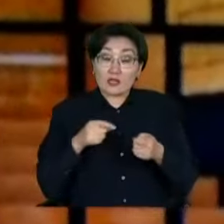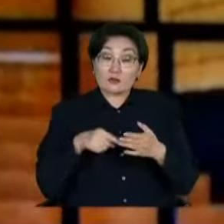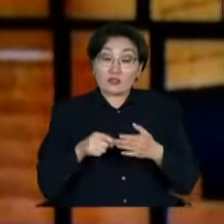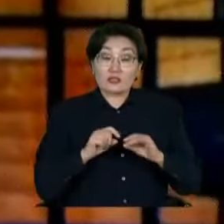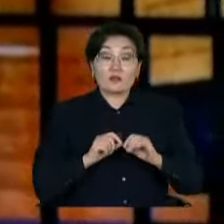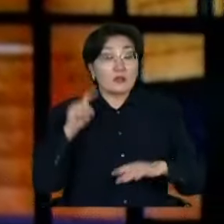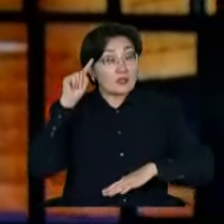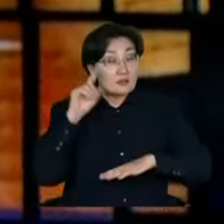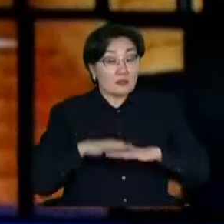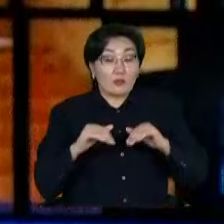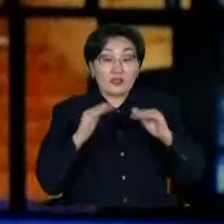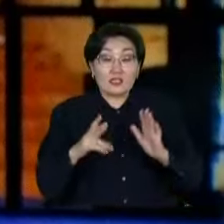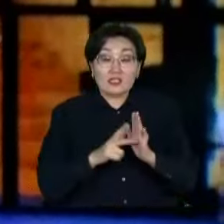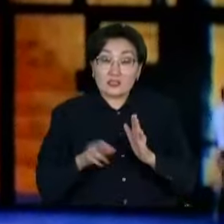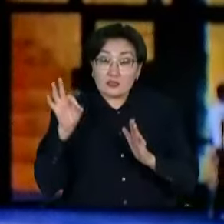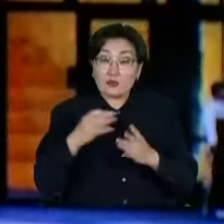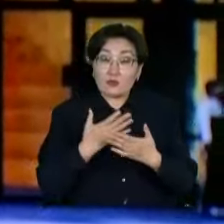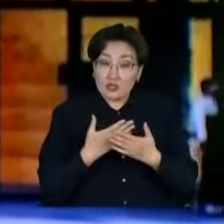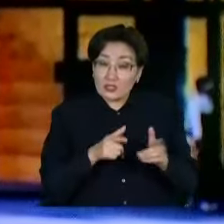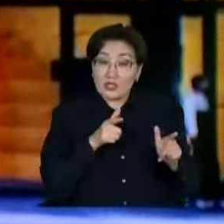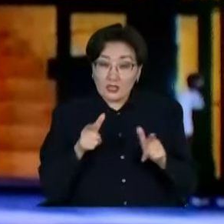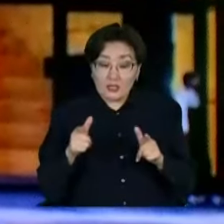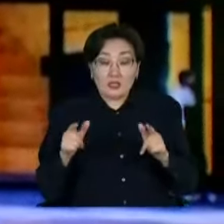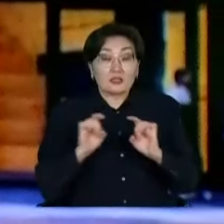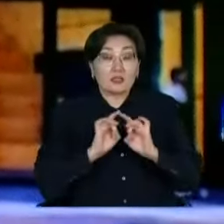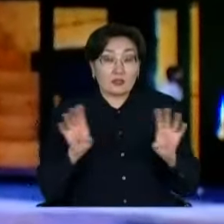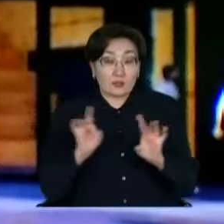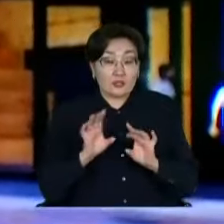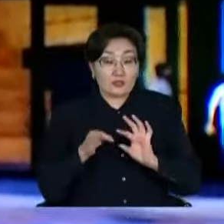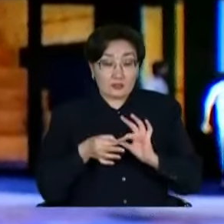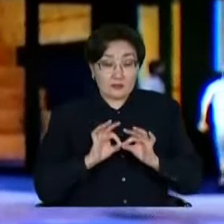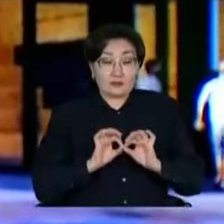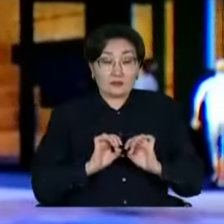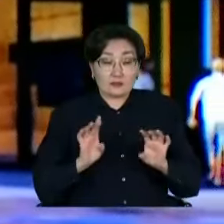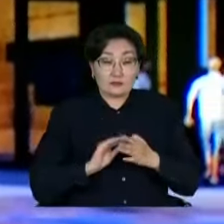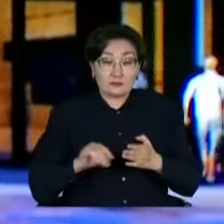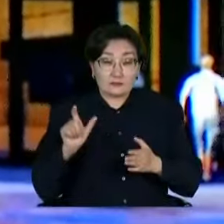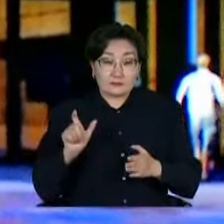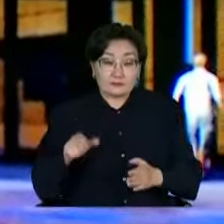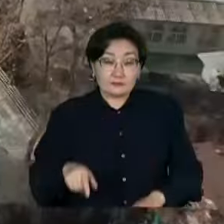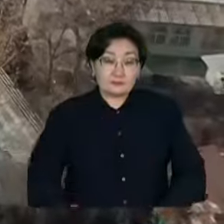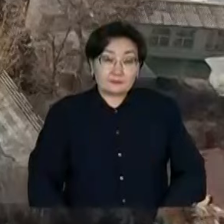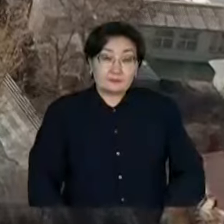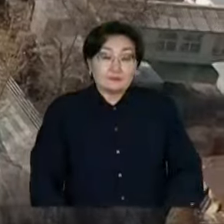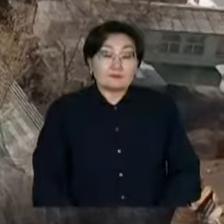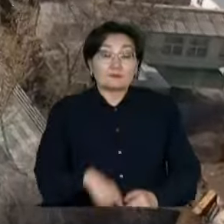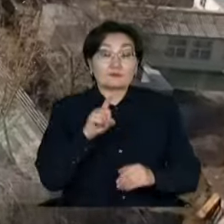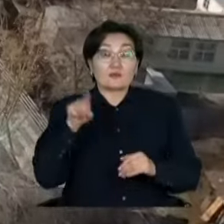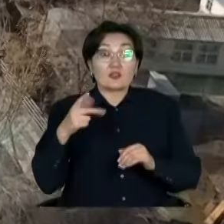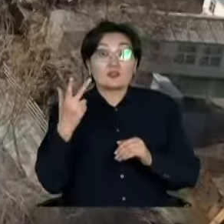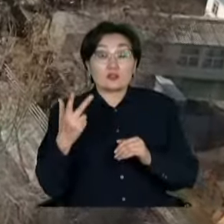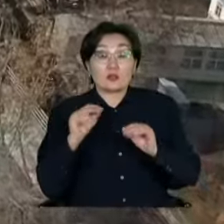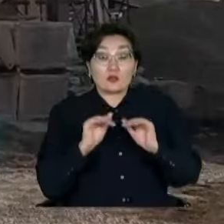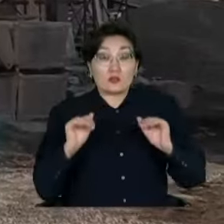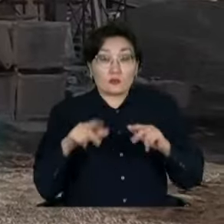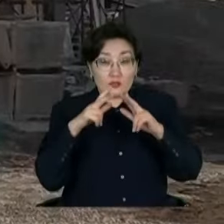басшысына нысанның 80%-ға дайын екенін баяндады. Тақырып тәріптесім Гүлмұрал Изатқа жалғастырады. Нөмірі 3-ші